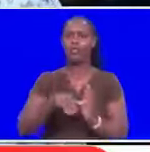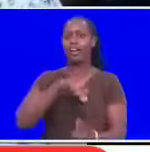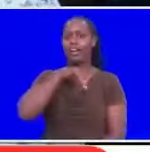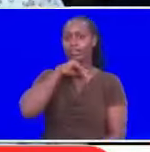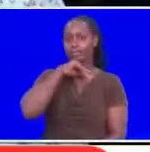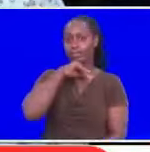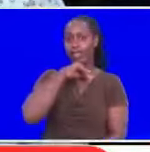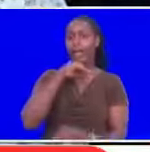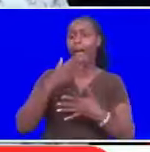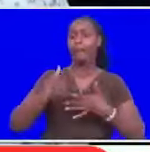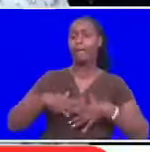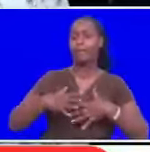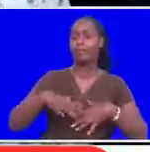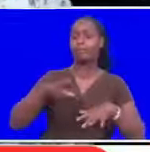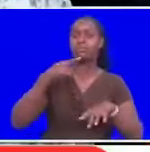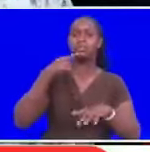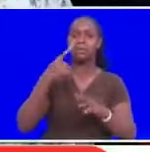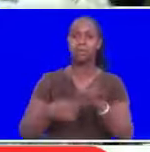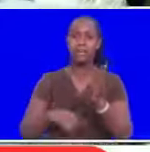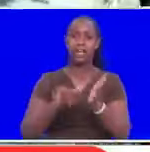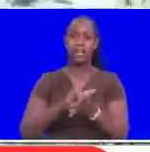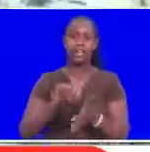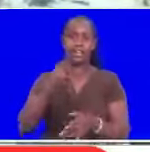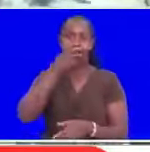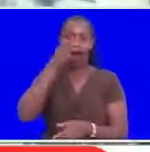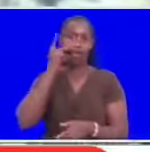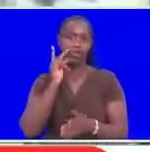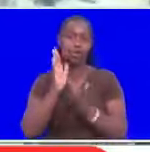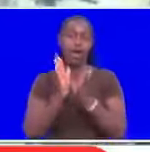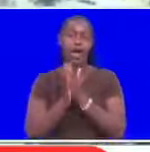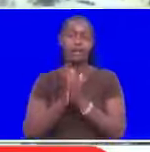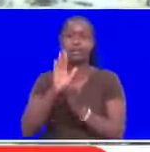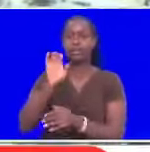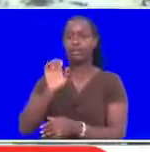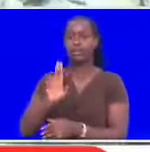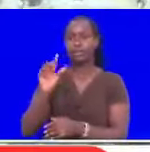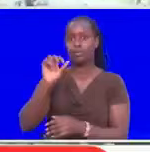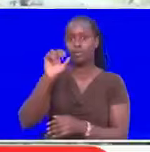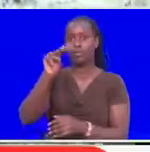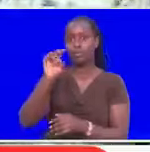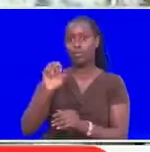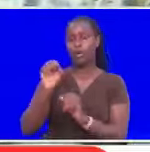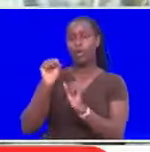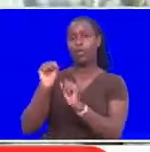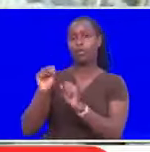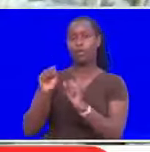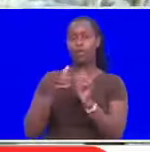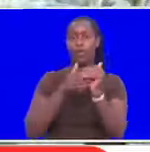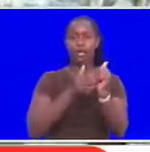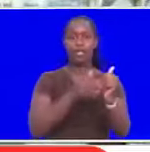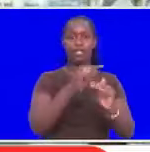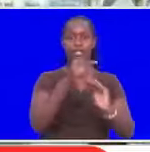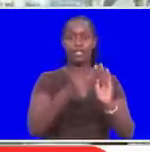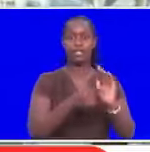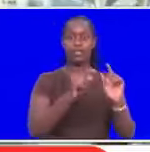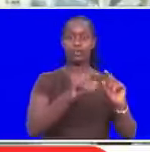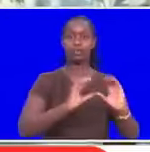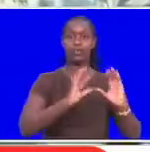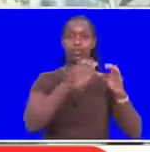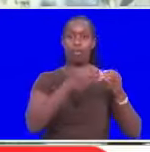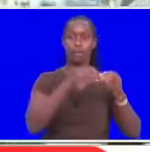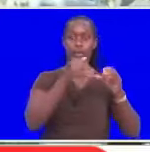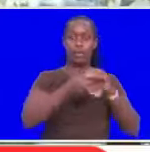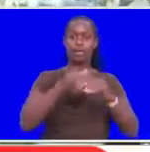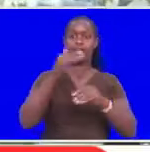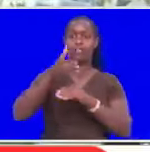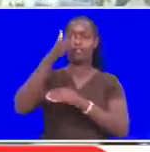Kalonzo na kiongozi wa DAP Kenya Eugene Wamalwa huenda wakapeperusha bendera ya muungano huo katika kura zijazo. Haya